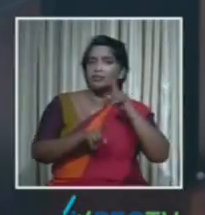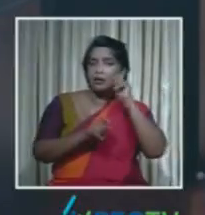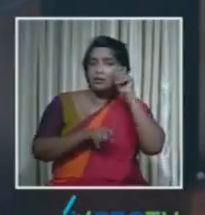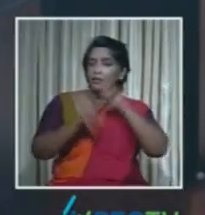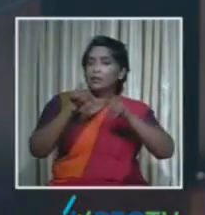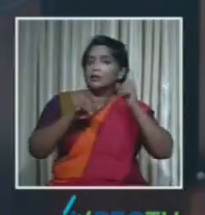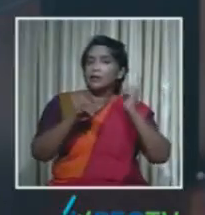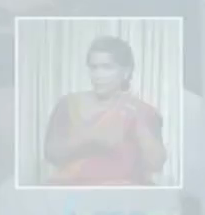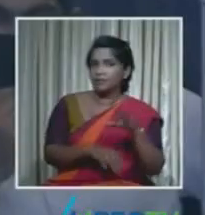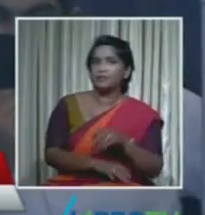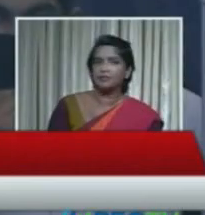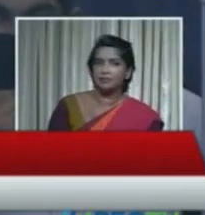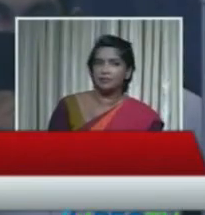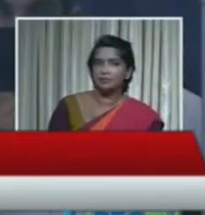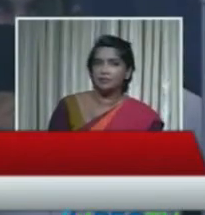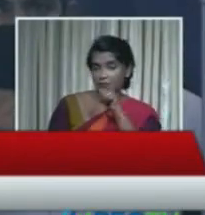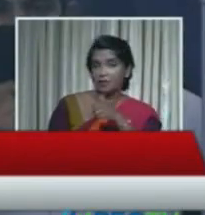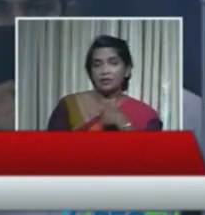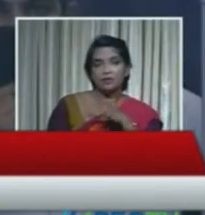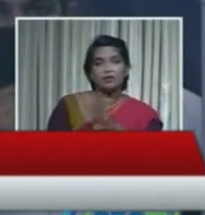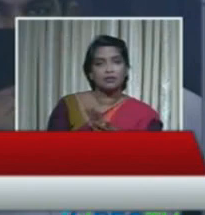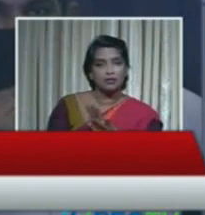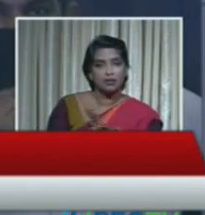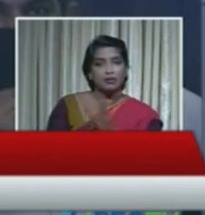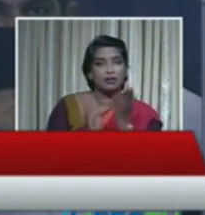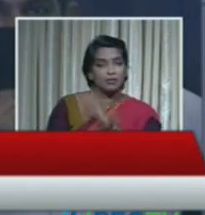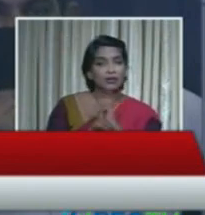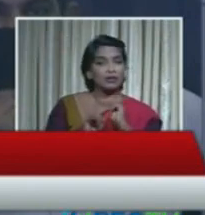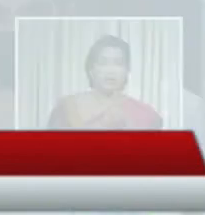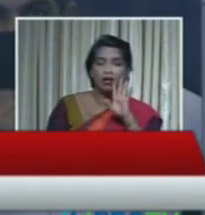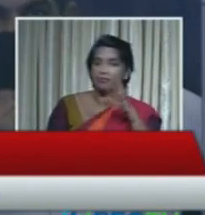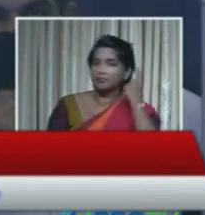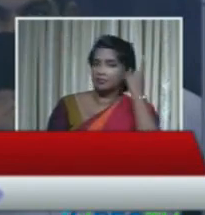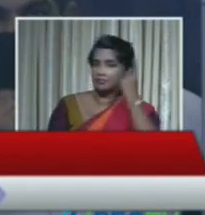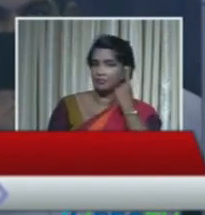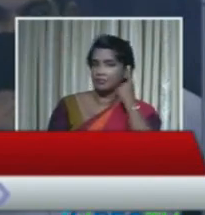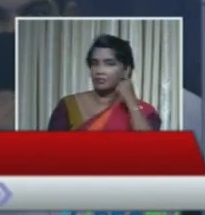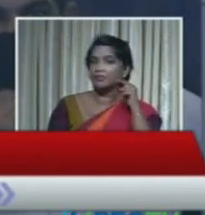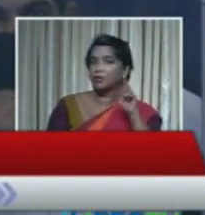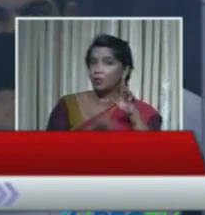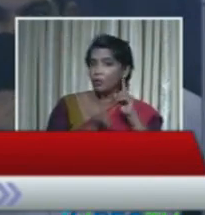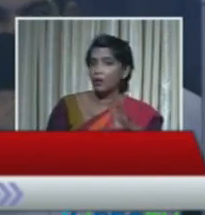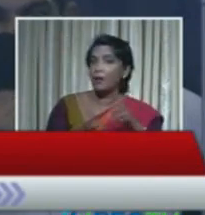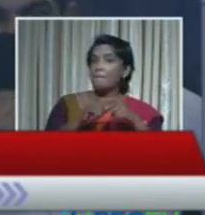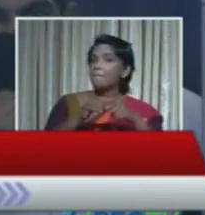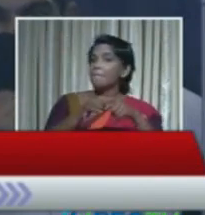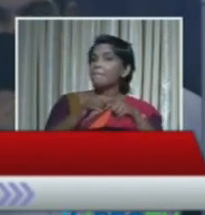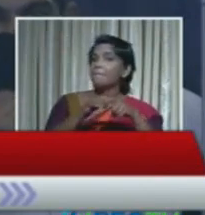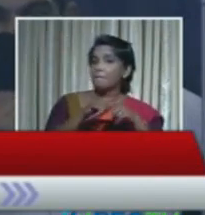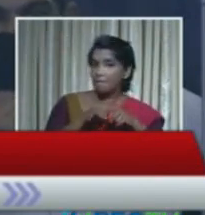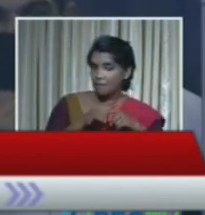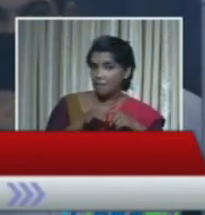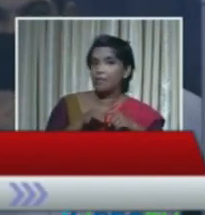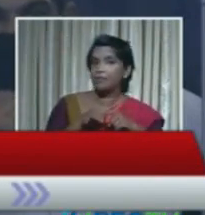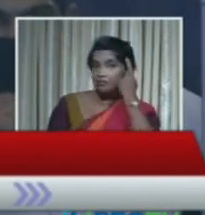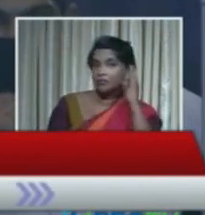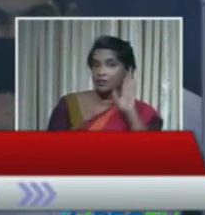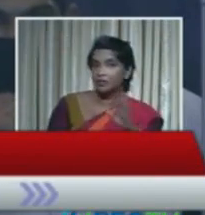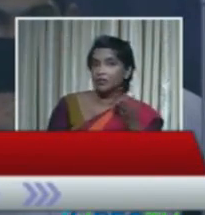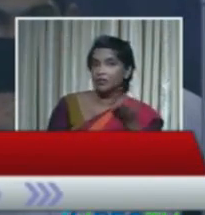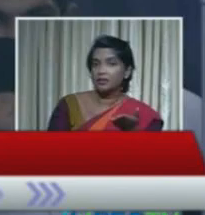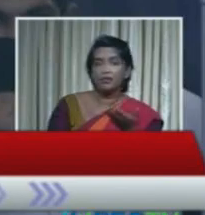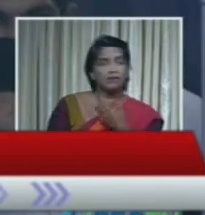ජනතාවගේ ප්‍රශ්න ඉදිරිපත් කරා නම් හොඳයි අතුටු වෙනවා හැබැයි හිටපු අගමැතිතුමා විදිහට මේවැනි ප්‍රශ්නයක් අද මේ එතුමා ඉදිරිපත් කිරීම මොකද මේ